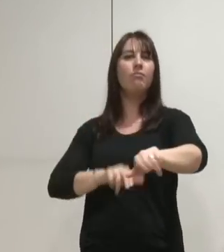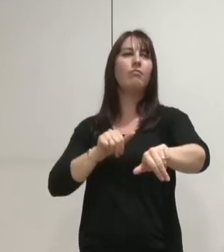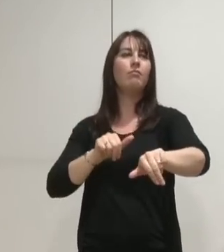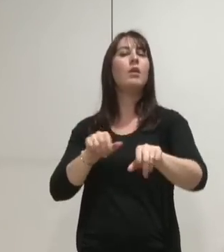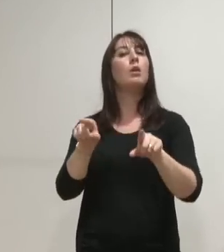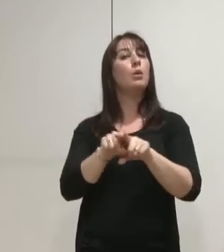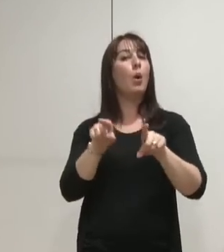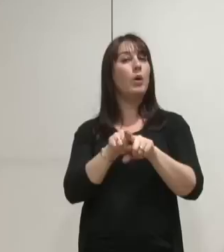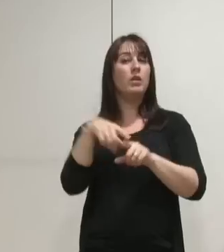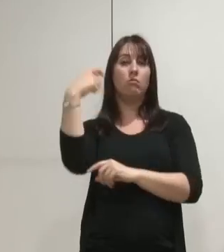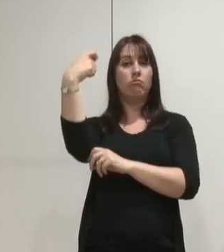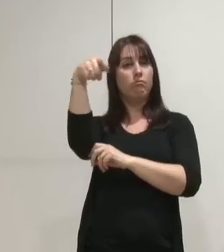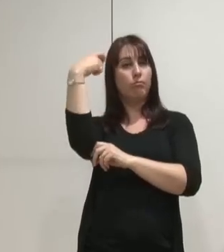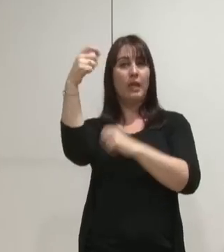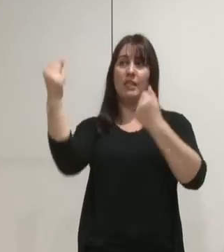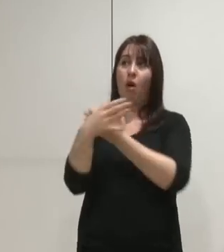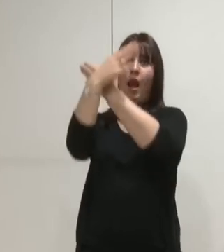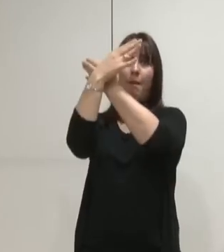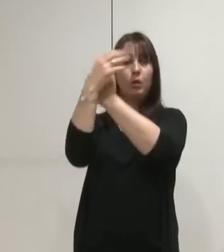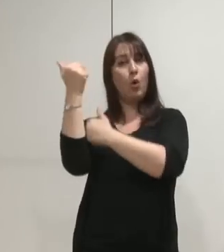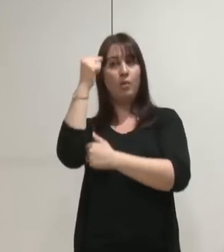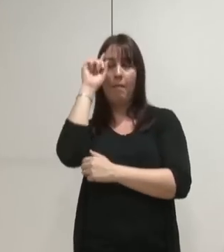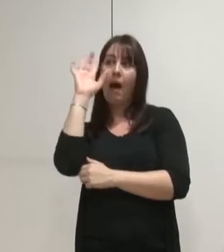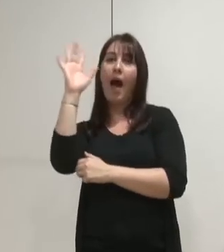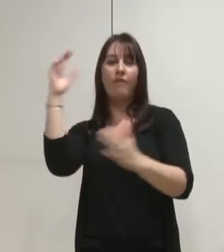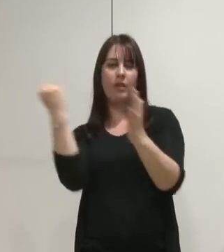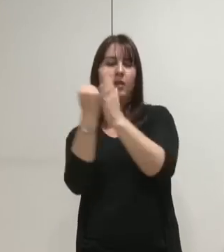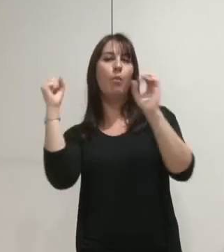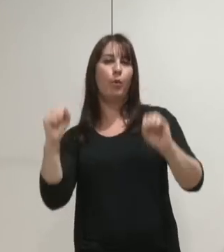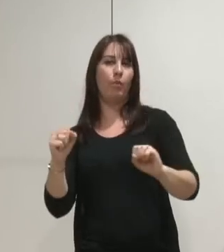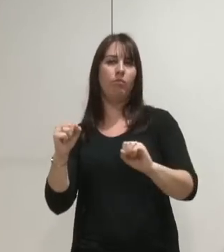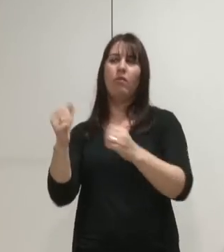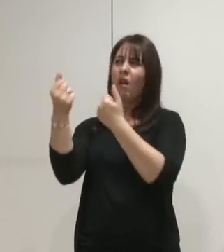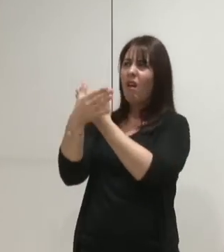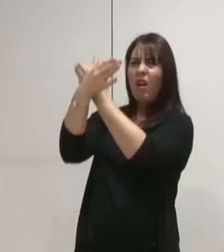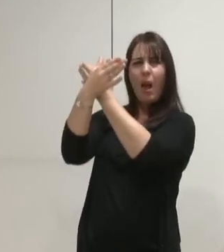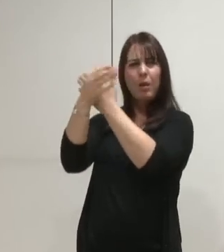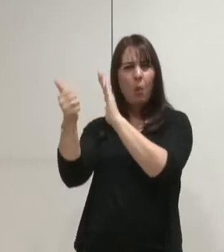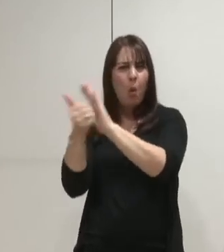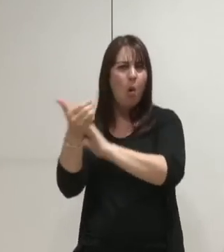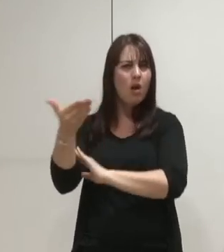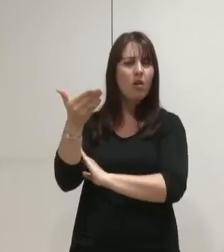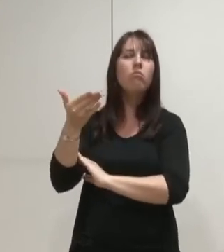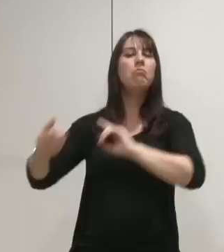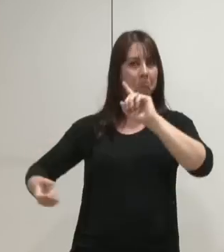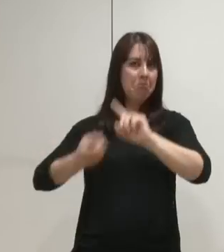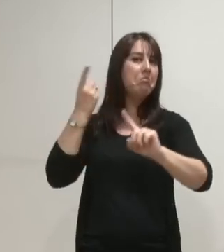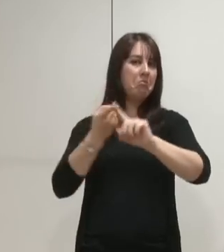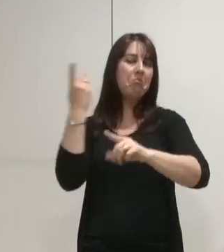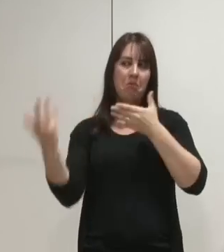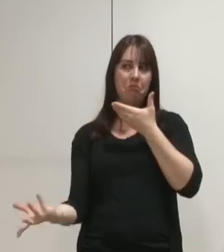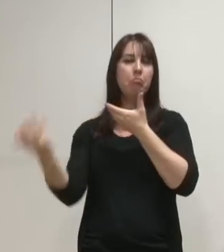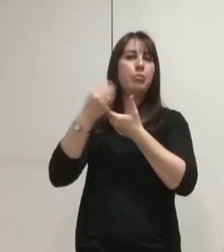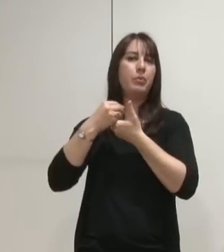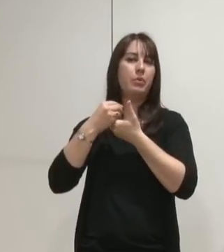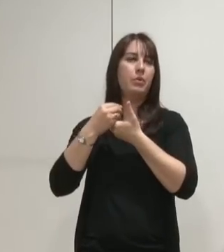par le président de la Métro la le rôle de la Métro est euh est important mais mais il